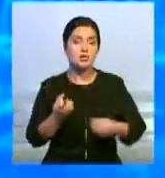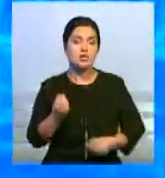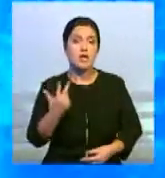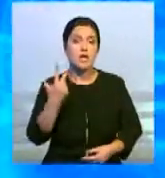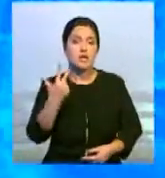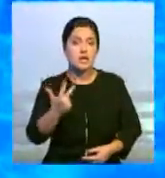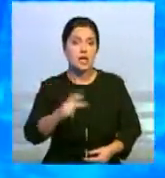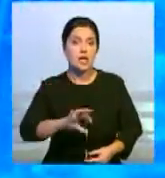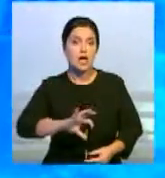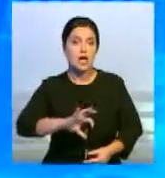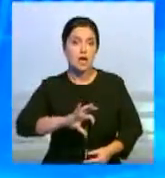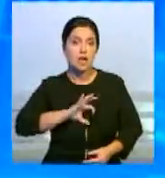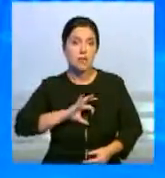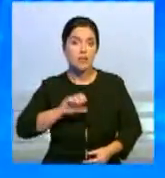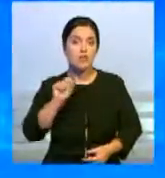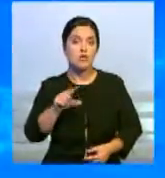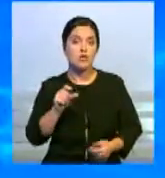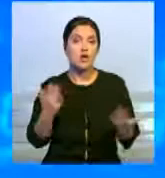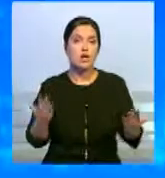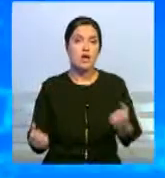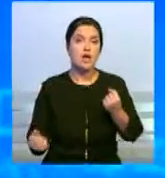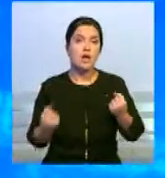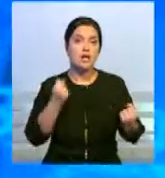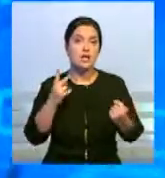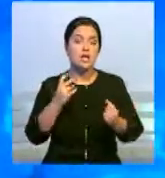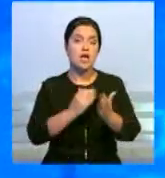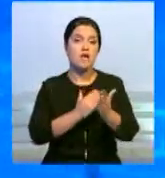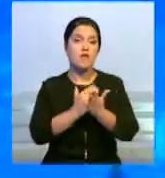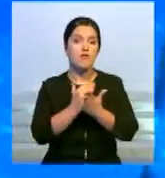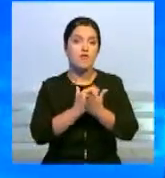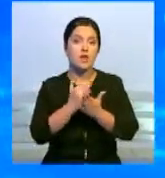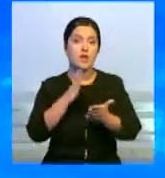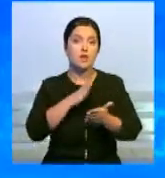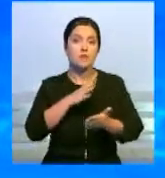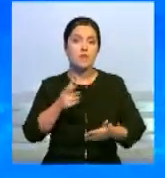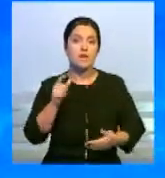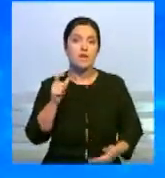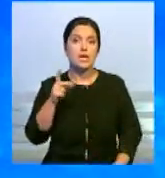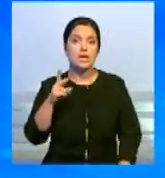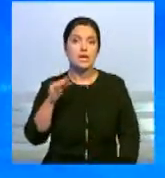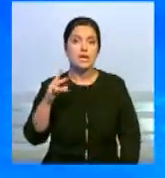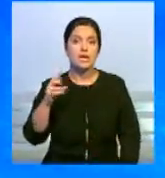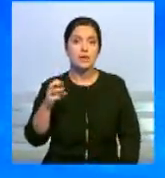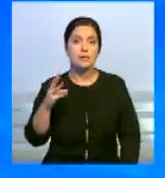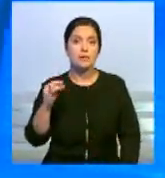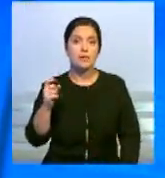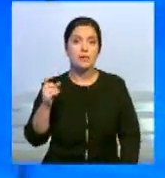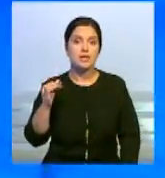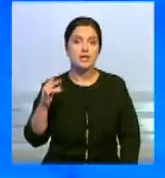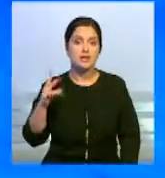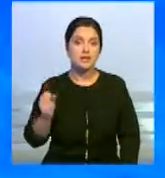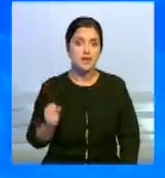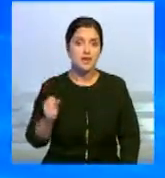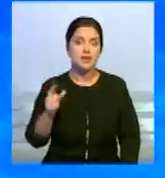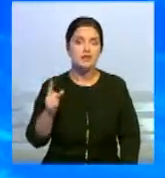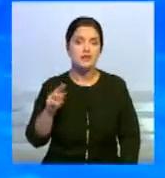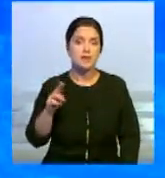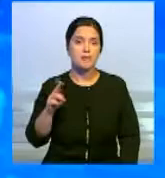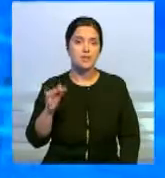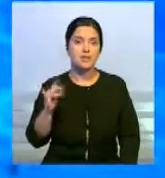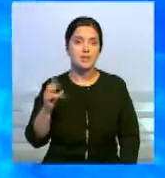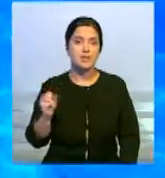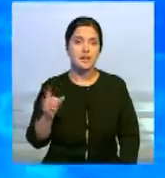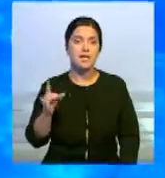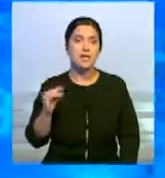три награды высшей пробы завоевали легкоатлетам на высшую ступень пьедестала почета поднялись или иной михина виктория азиатки на и